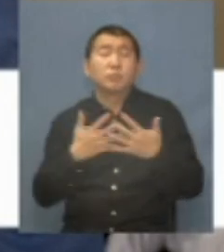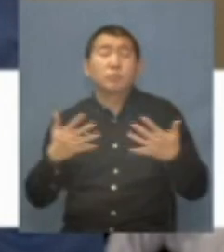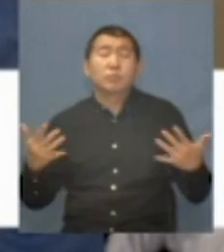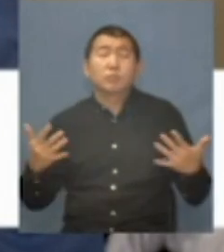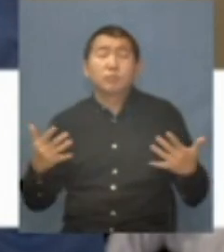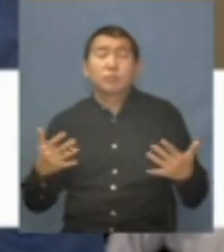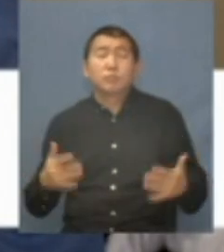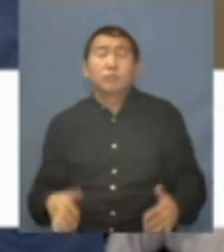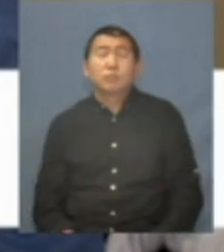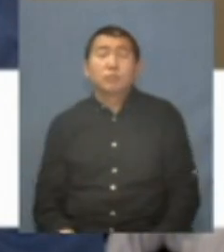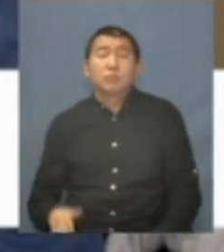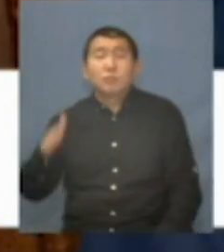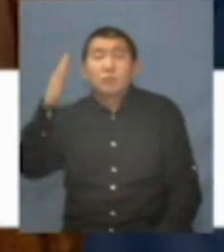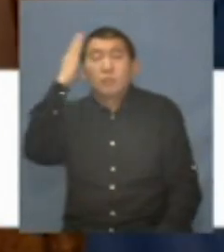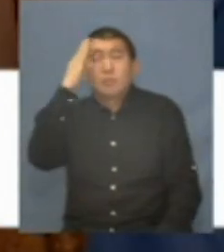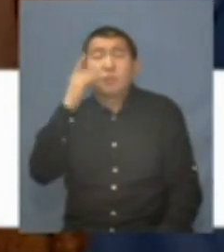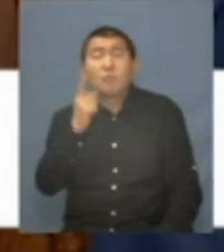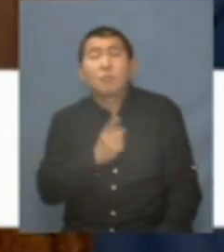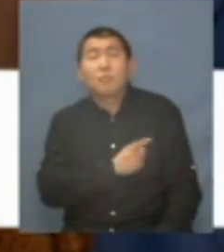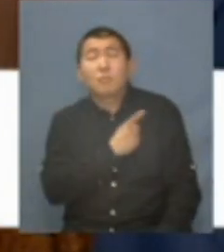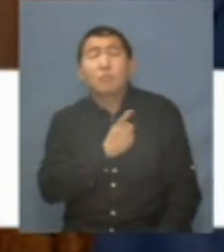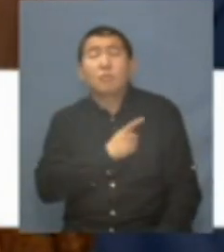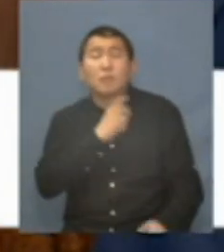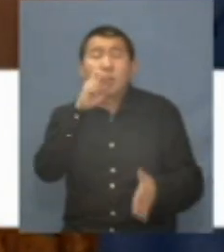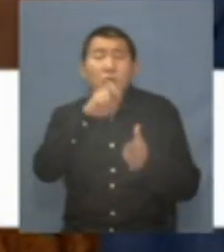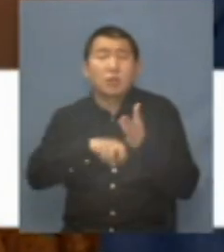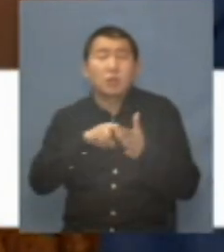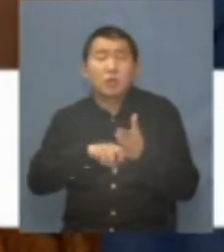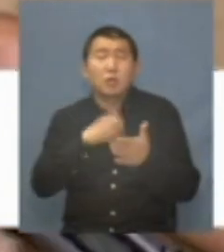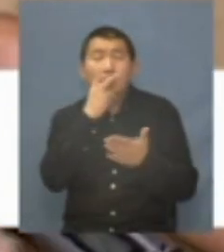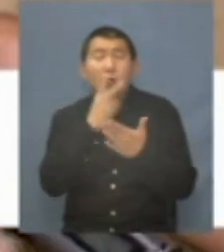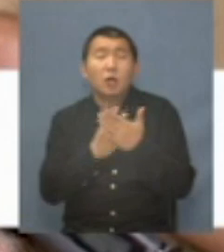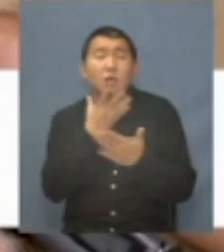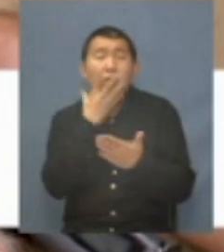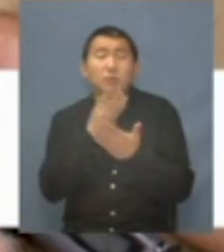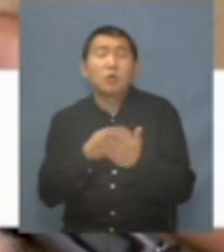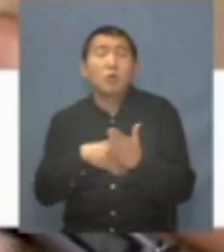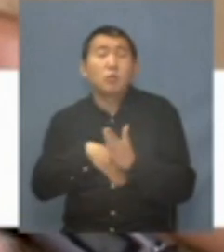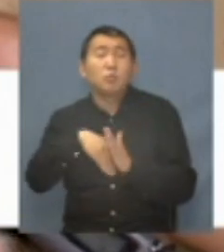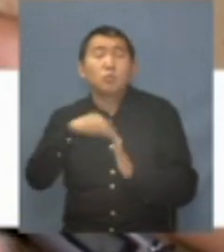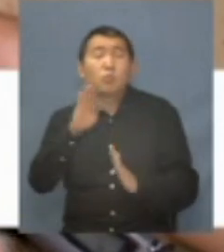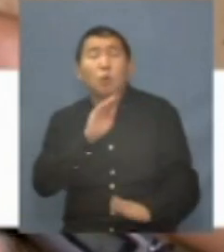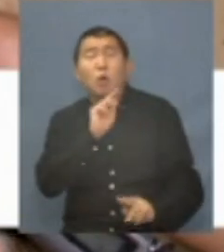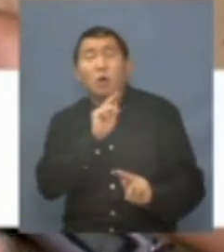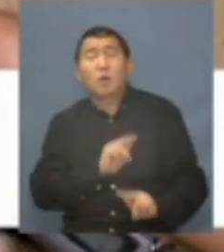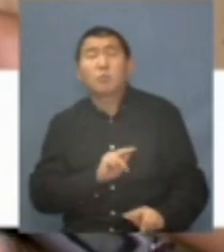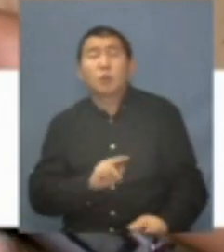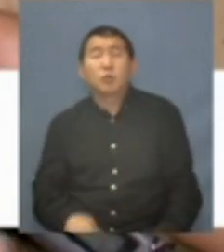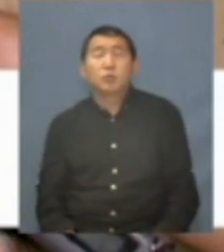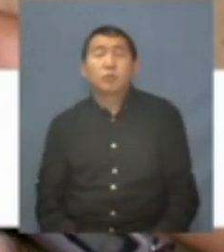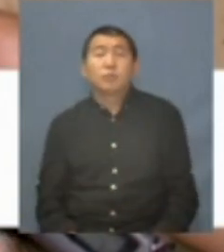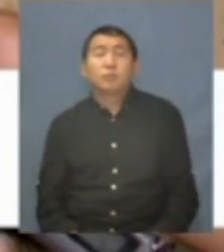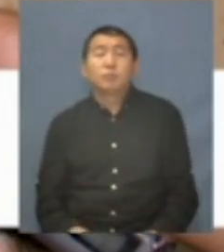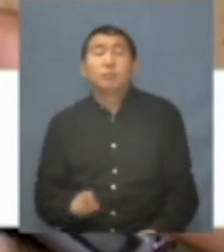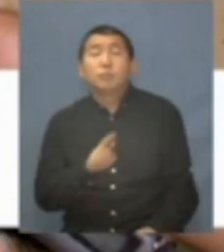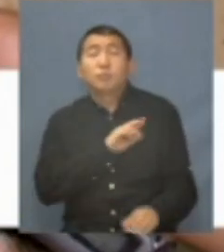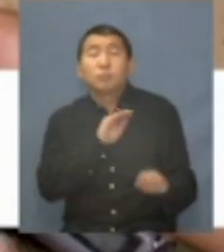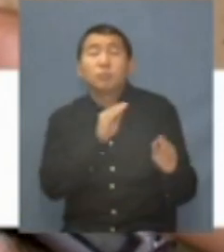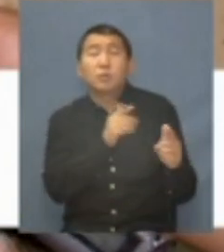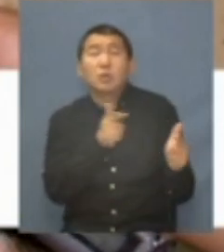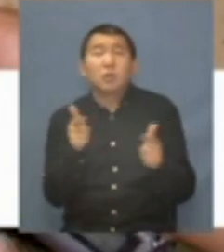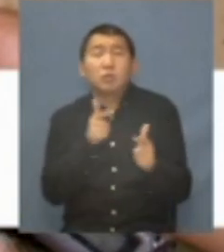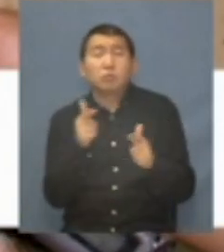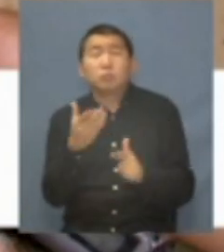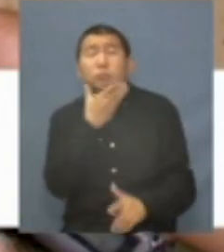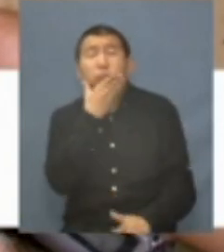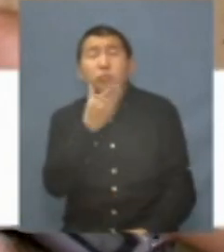искусства. Талантливые мастера Риддера представили свои лучшие работы. Я занимаюсь изготовлением украшений